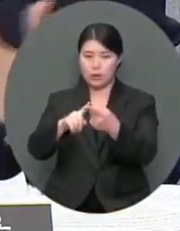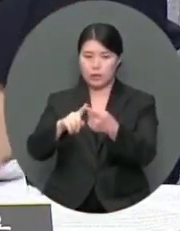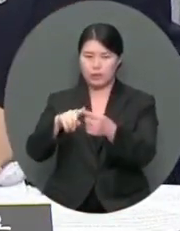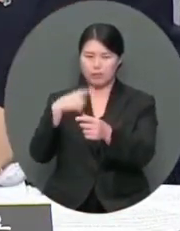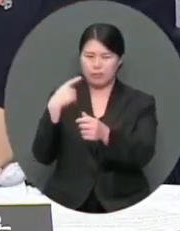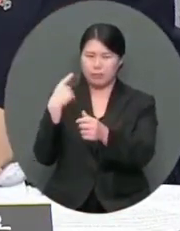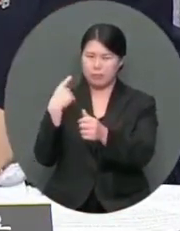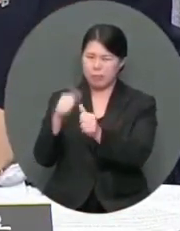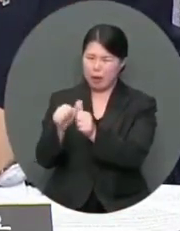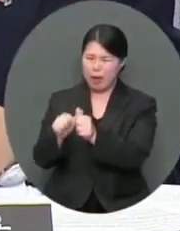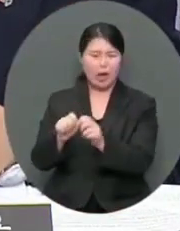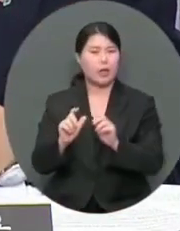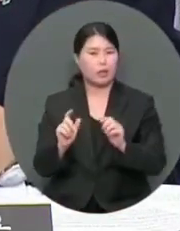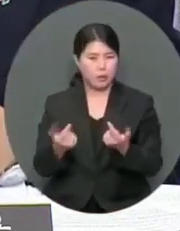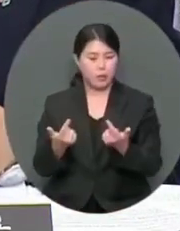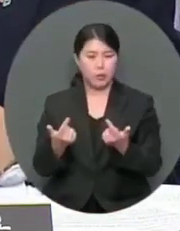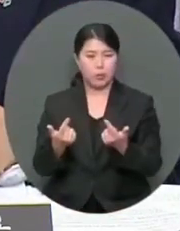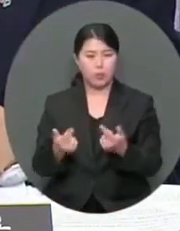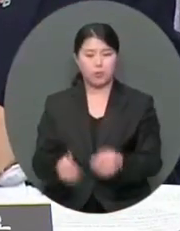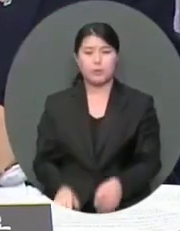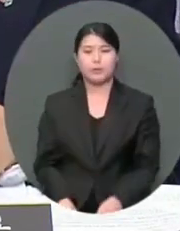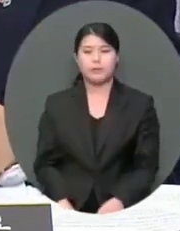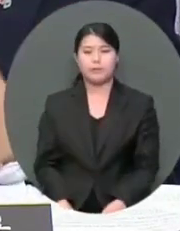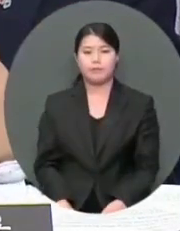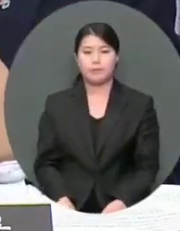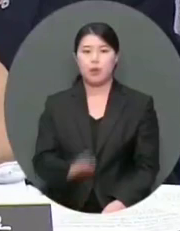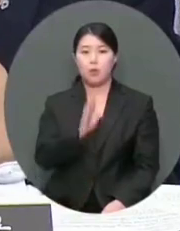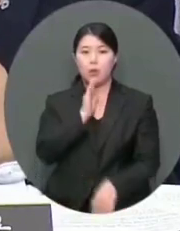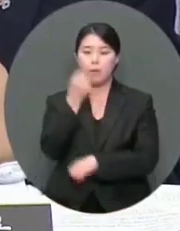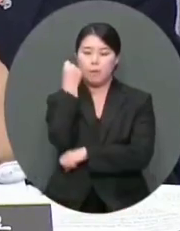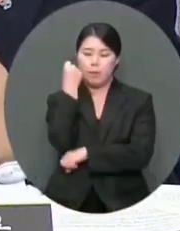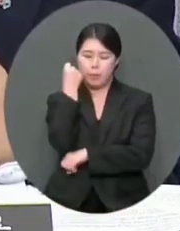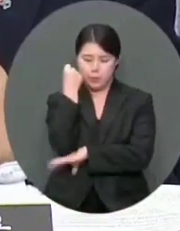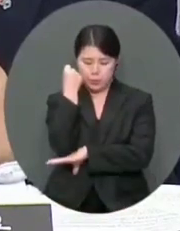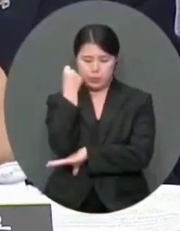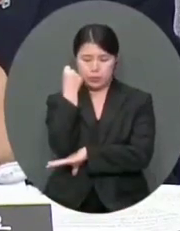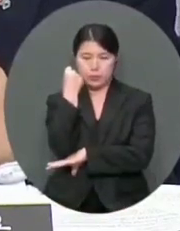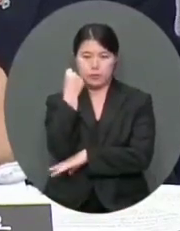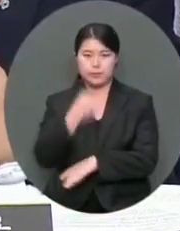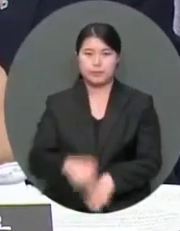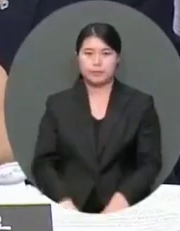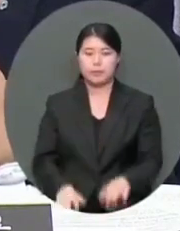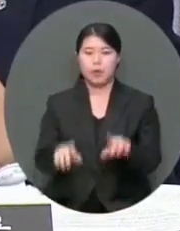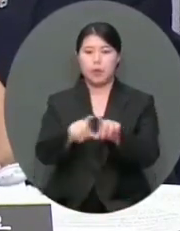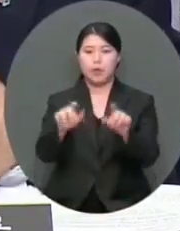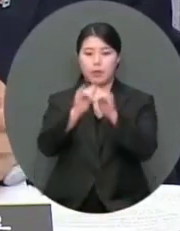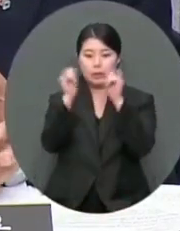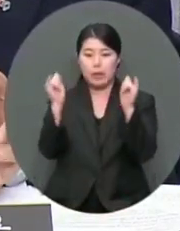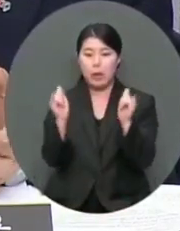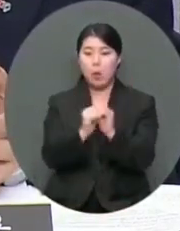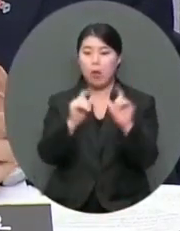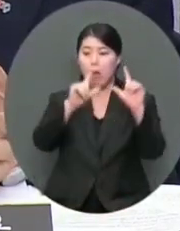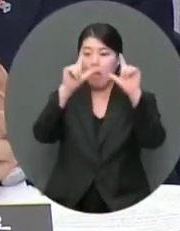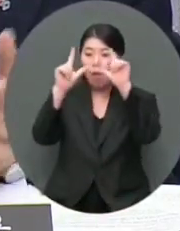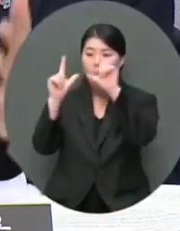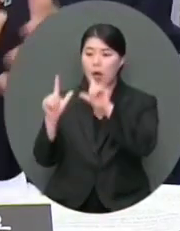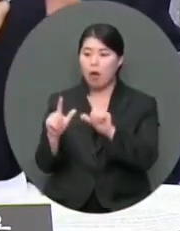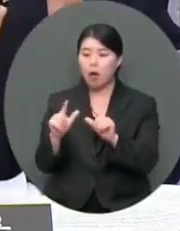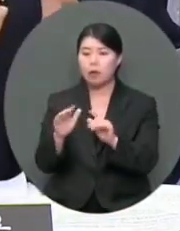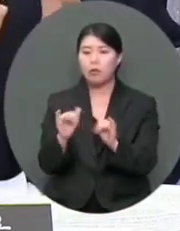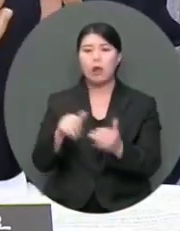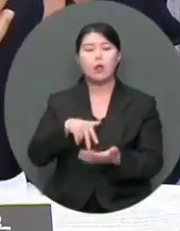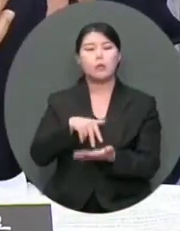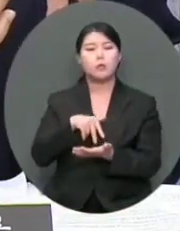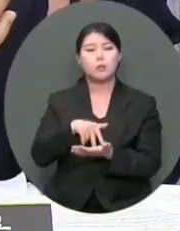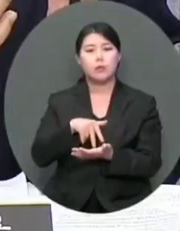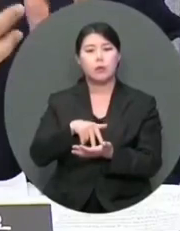의미가 아니라 좀 더 가장 본질적으로 일반 사회생활을 하는 사람의 입장에서